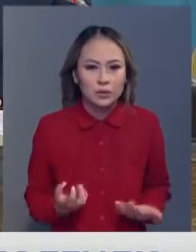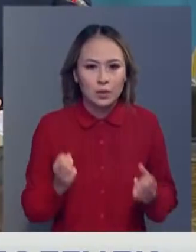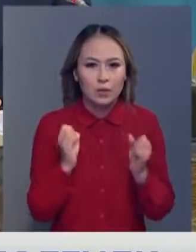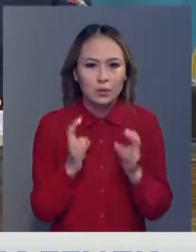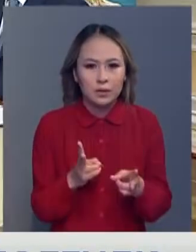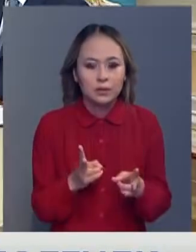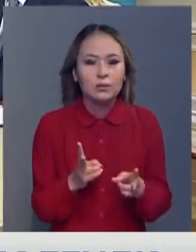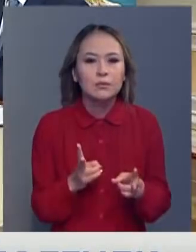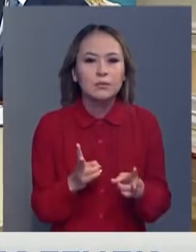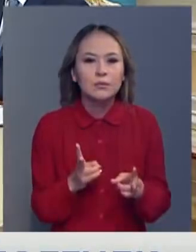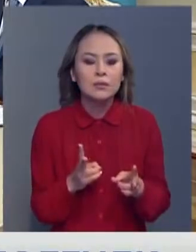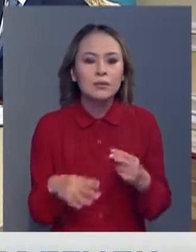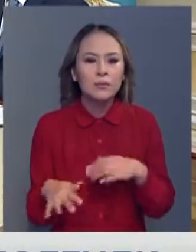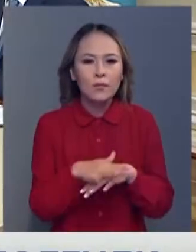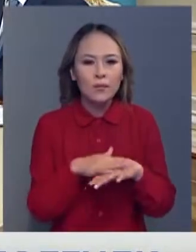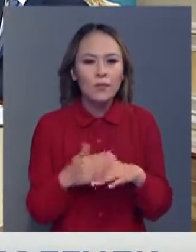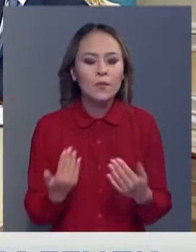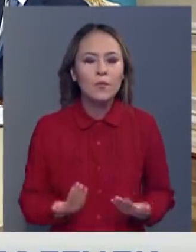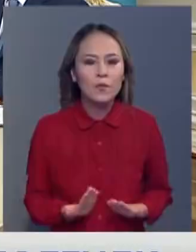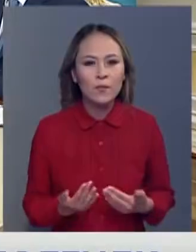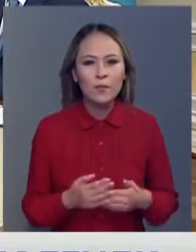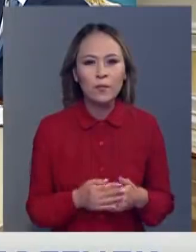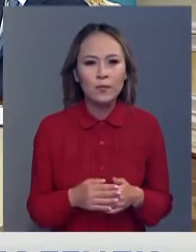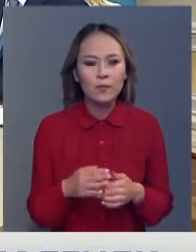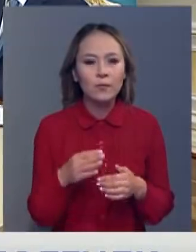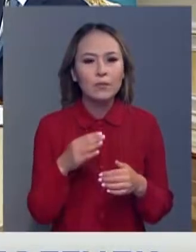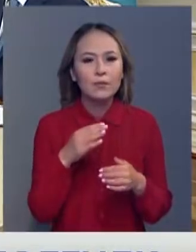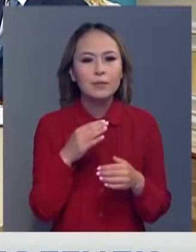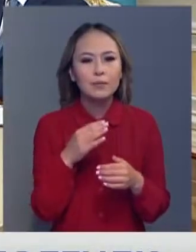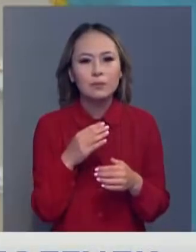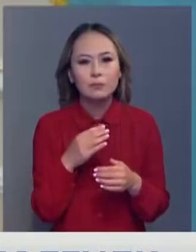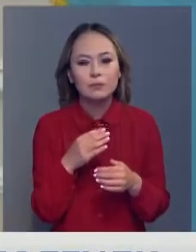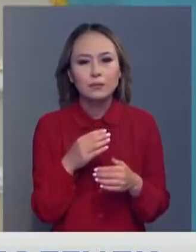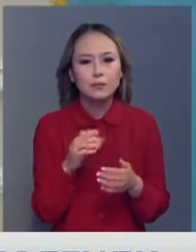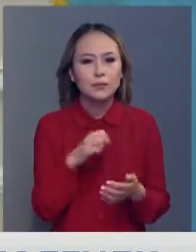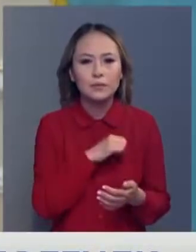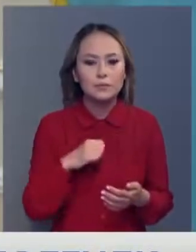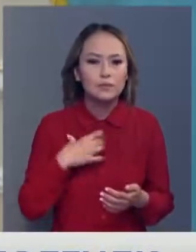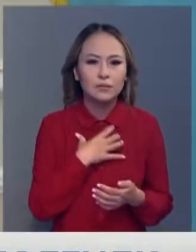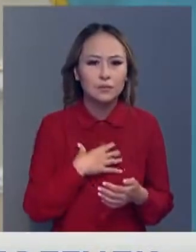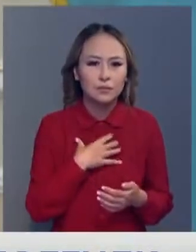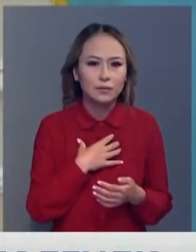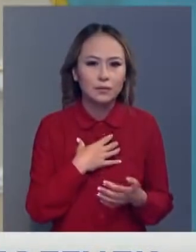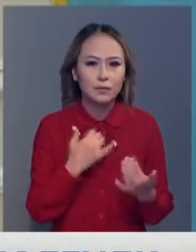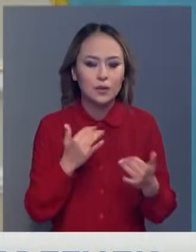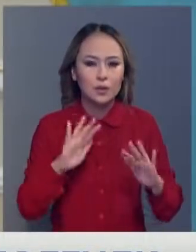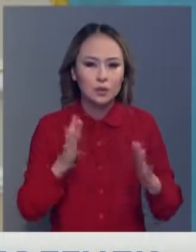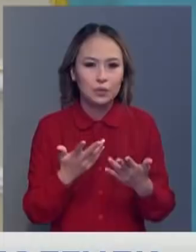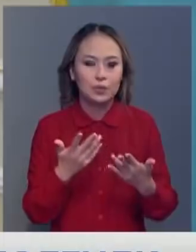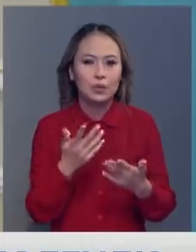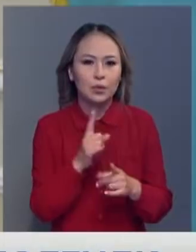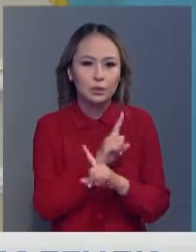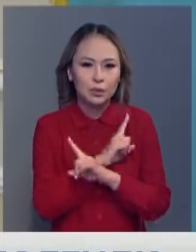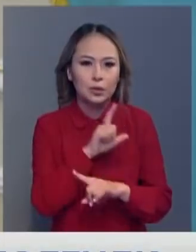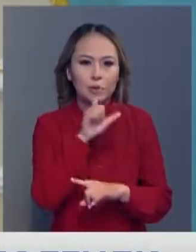төндіріп, қалықтың әлі ақватына нұқсан келттүрде. Ең алдымен осы кеселден қайтыс